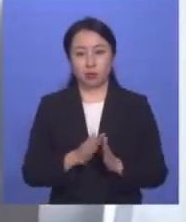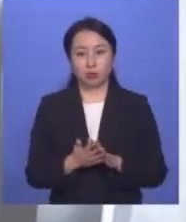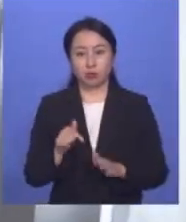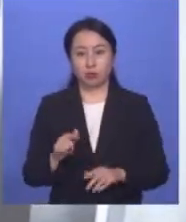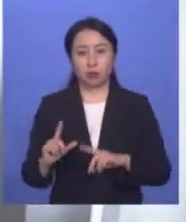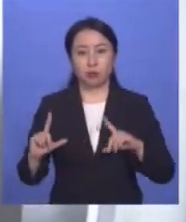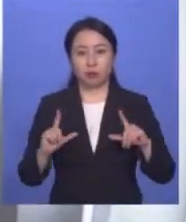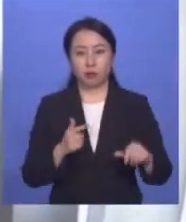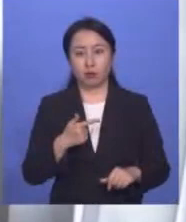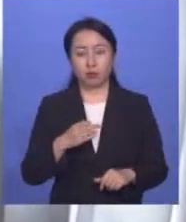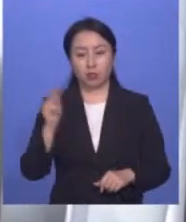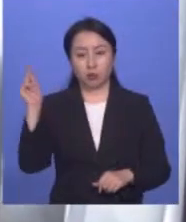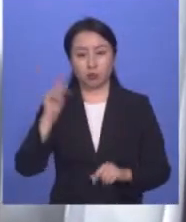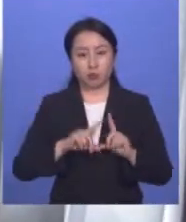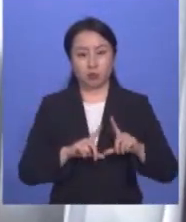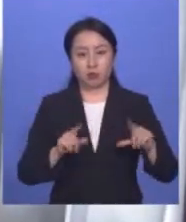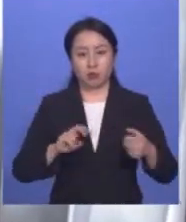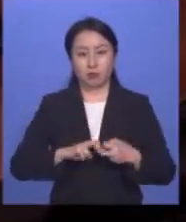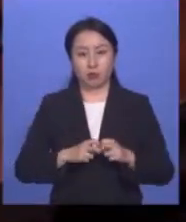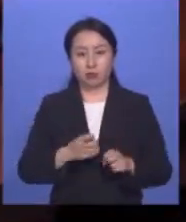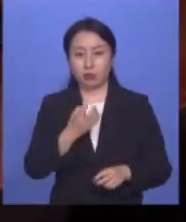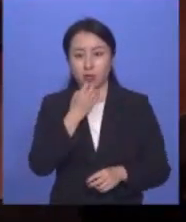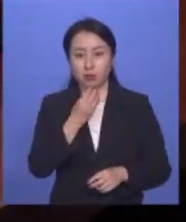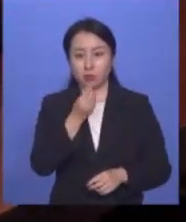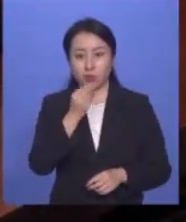их привозят на газели учебного заведения. Проблем с горячим